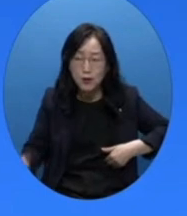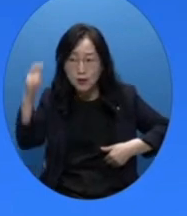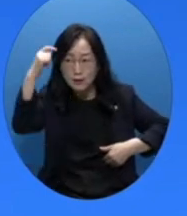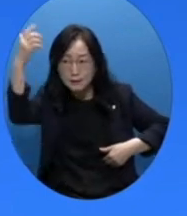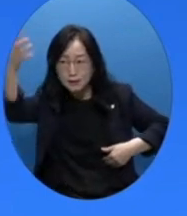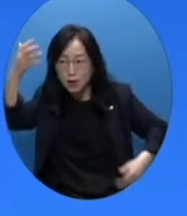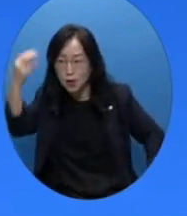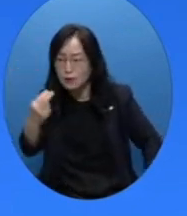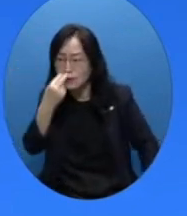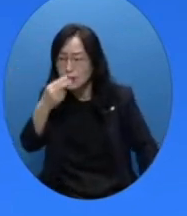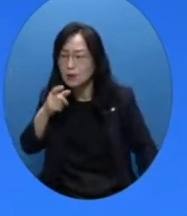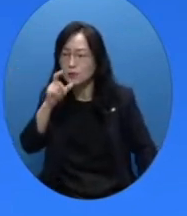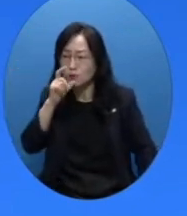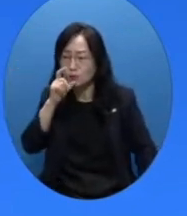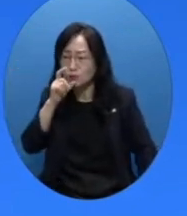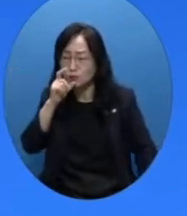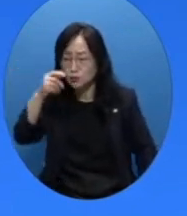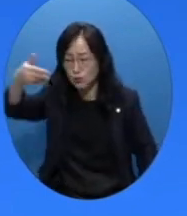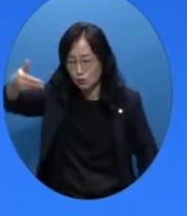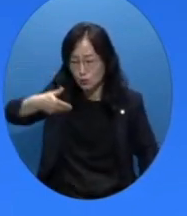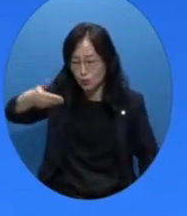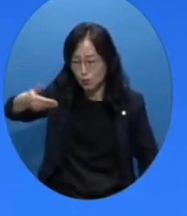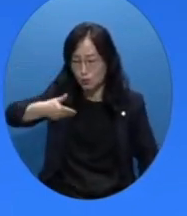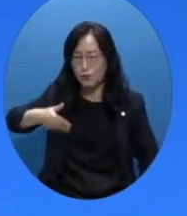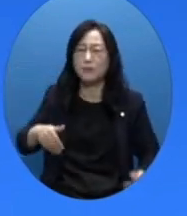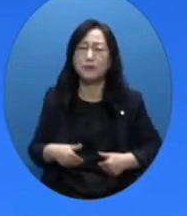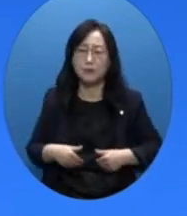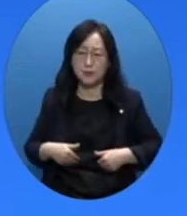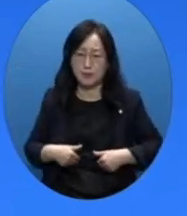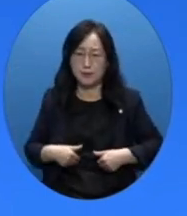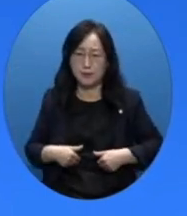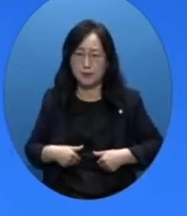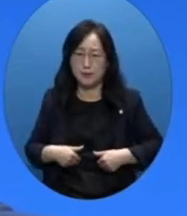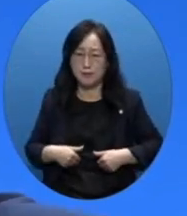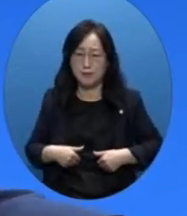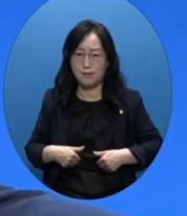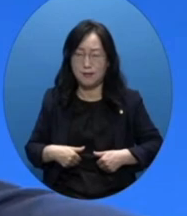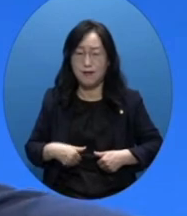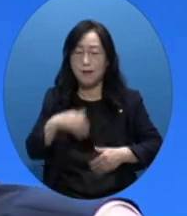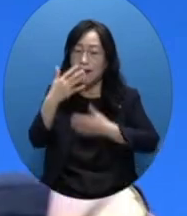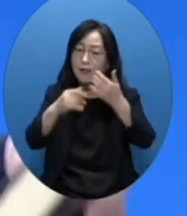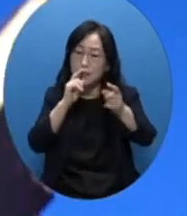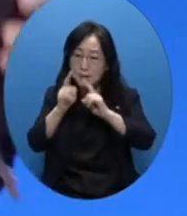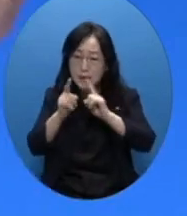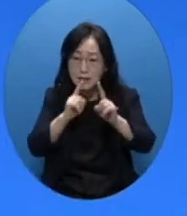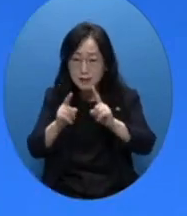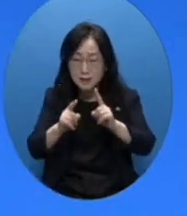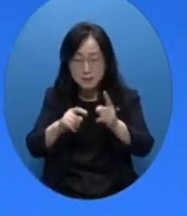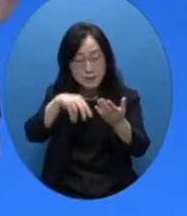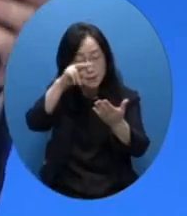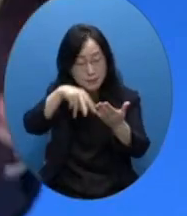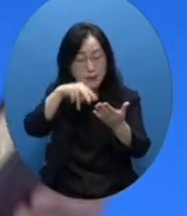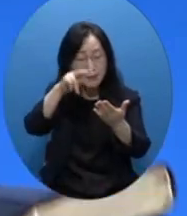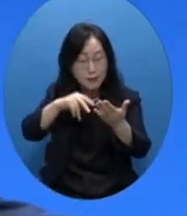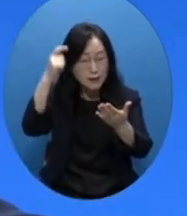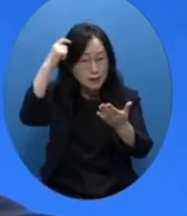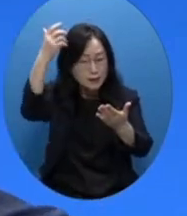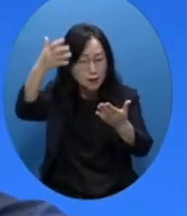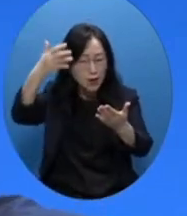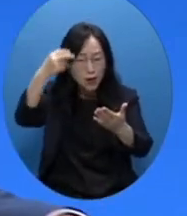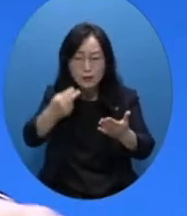영적인 생수를 늘 우리가 공급받는 게 중요합니다. 우리가 말씀을 통하여 영적인 생수를 얻게 되는